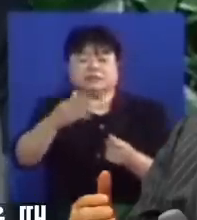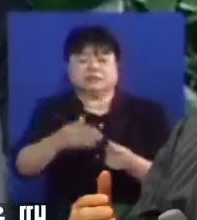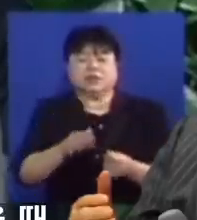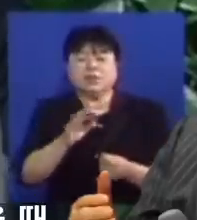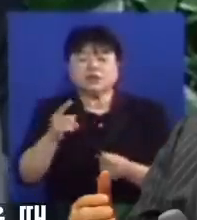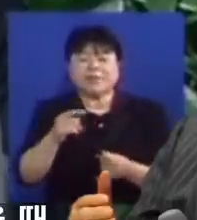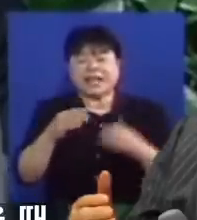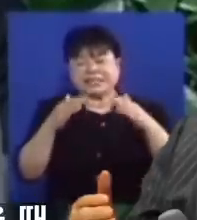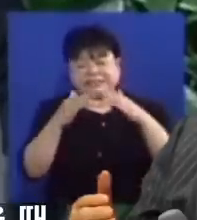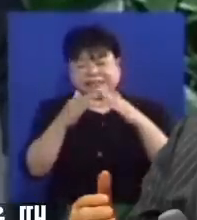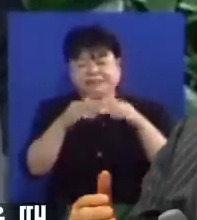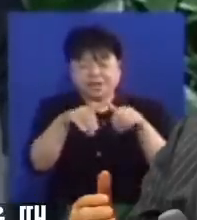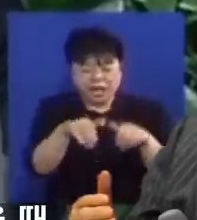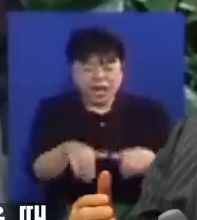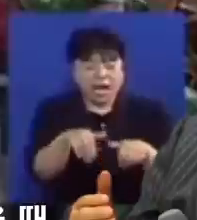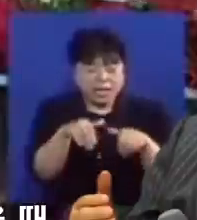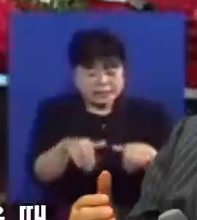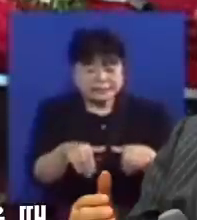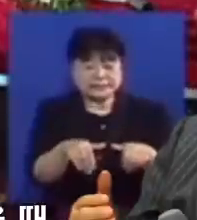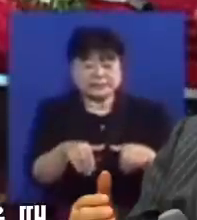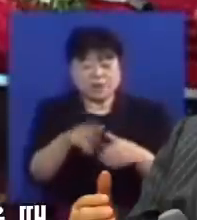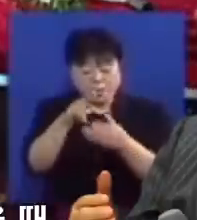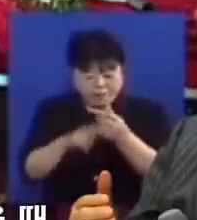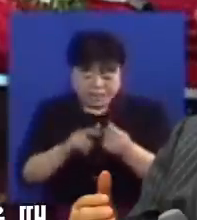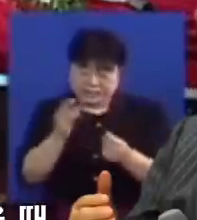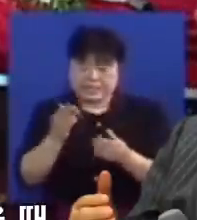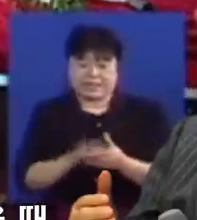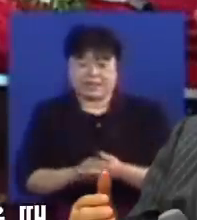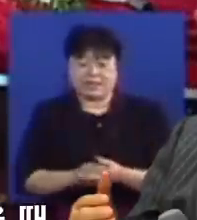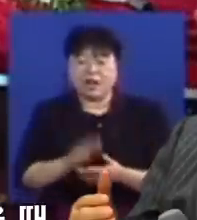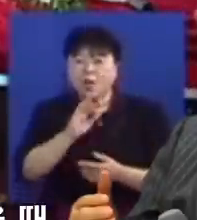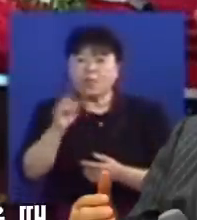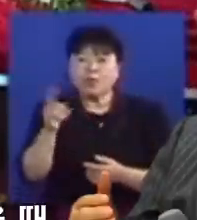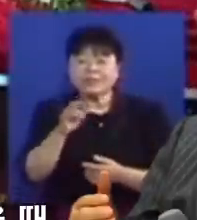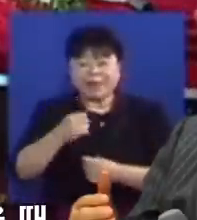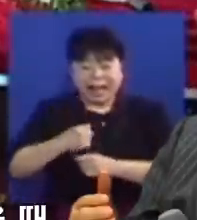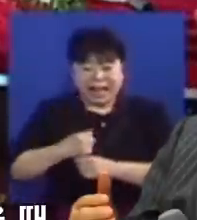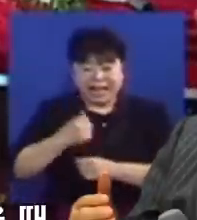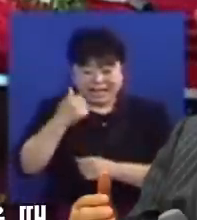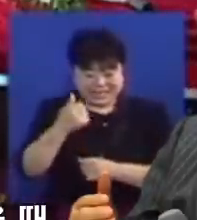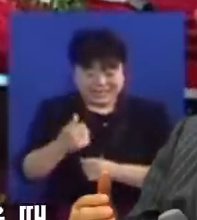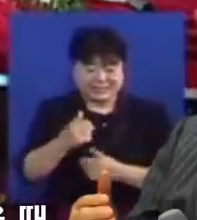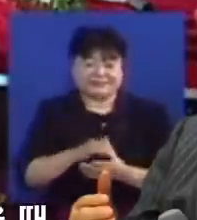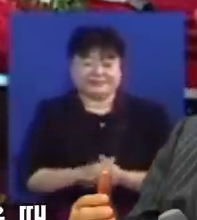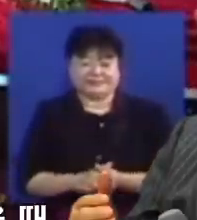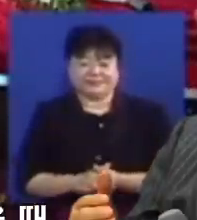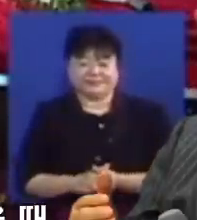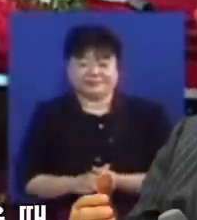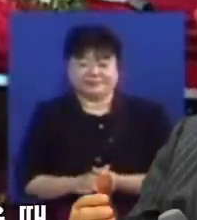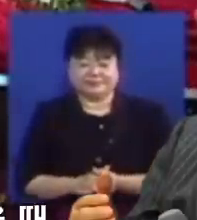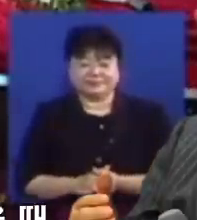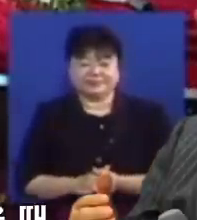보디바르의 집 하인으로 팔렸습니다. 보디바르는 그때 애굽 임금님의